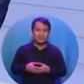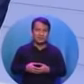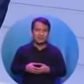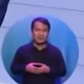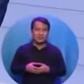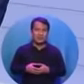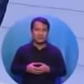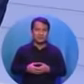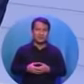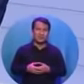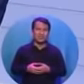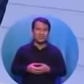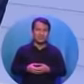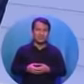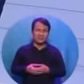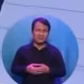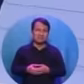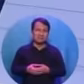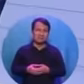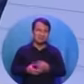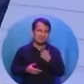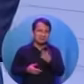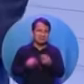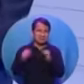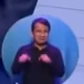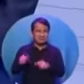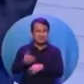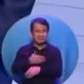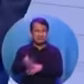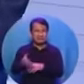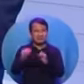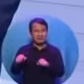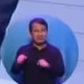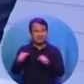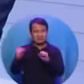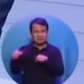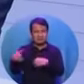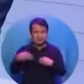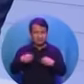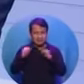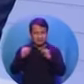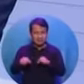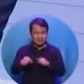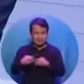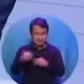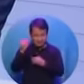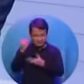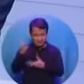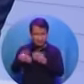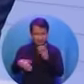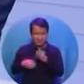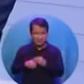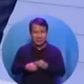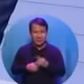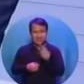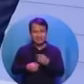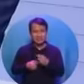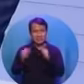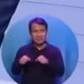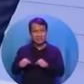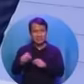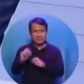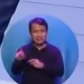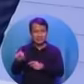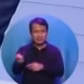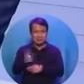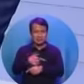po na chop-chop. Oh, okay yan. Okay, sa kapatid ko po yun, nawala po kasi yung dati namin business